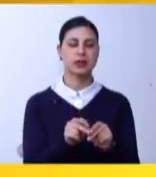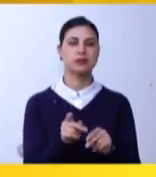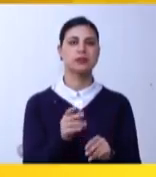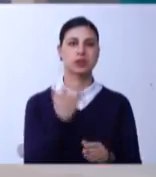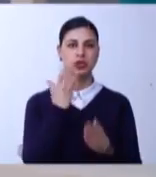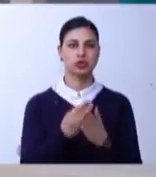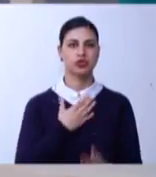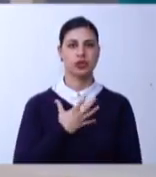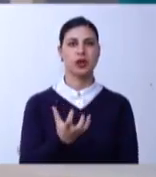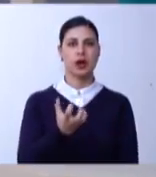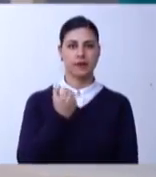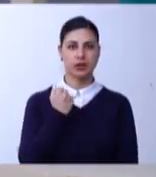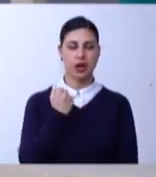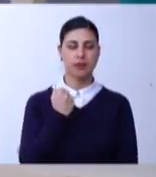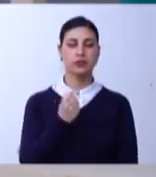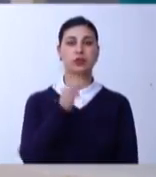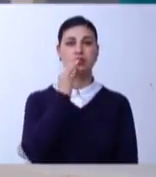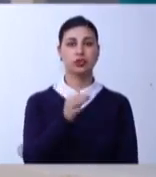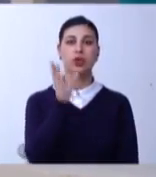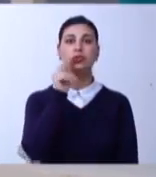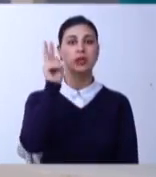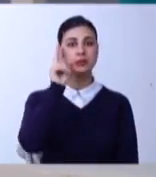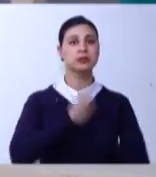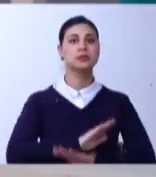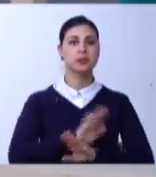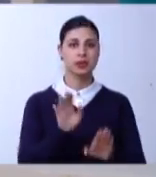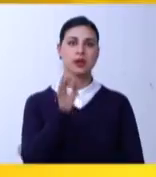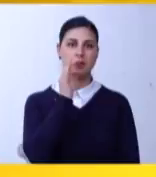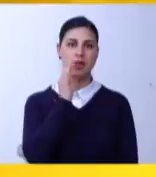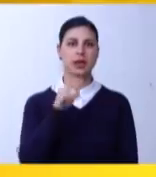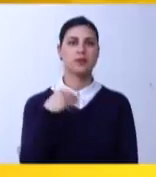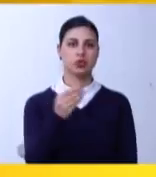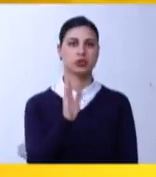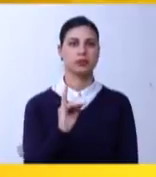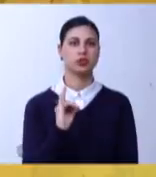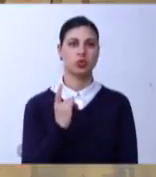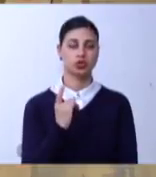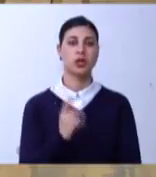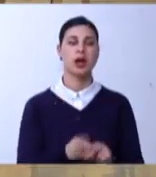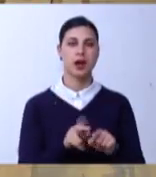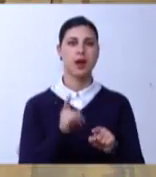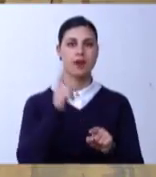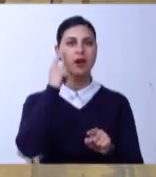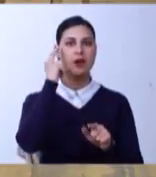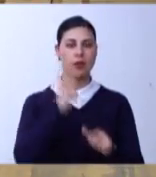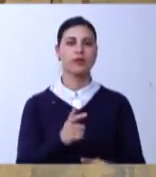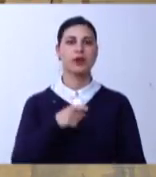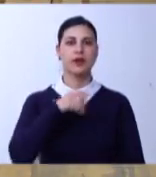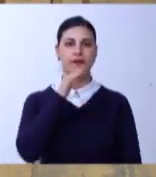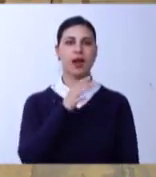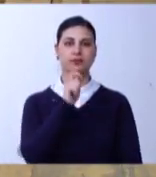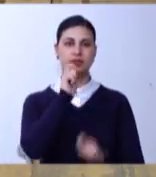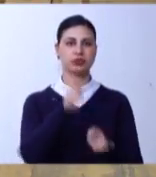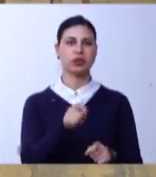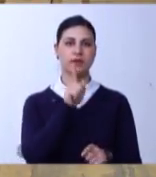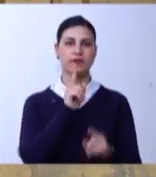აღმოჩნდება ჩვენს ხელთ. დიახ. Და მხოლოდ იმ შემთხვევაში წავახალისეთ თუ მოშარდავს. კი ბატონო, და ეს სათამაშო შეიძლება ჯილდოს